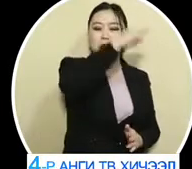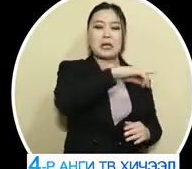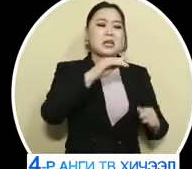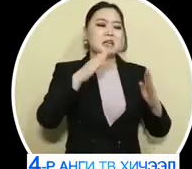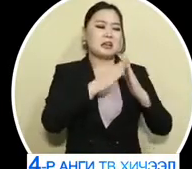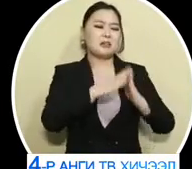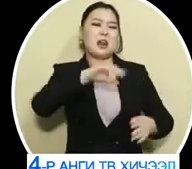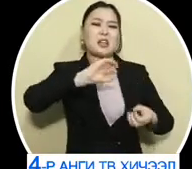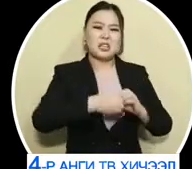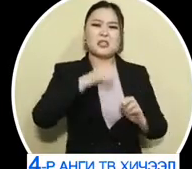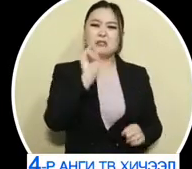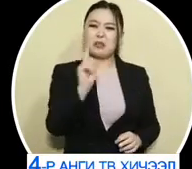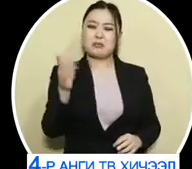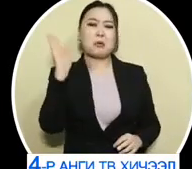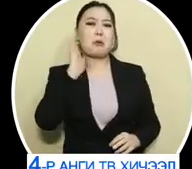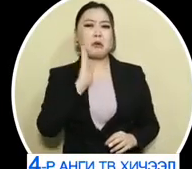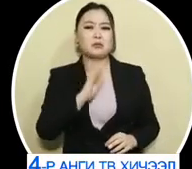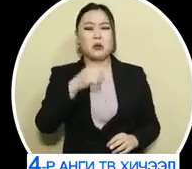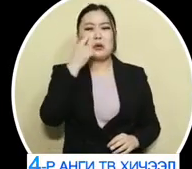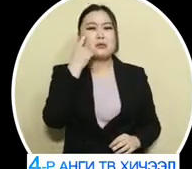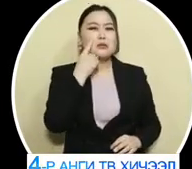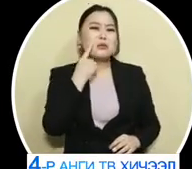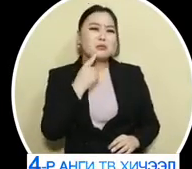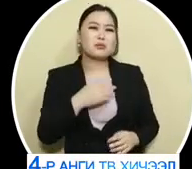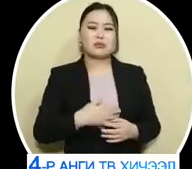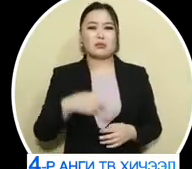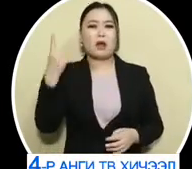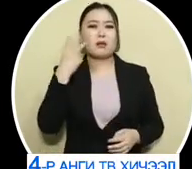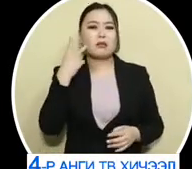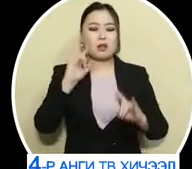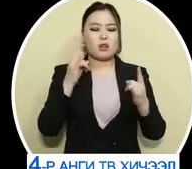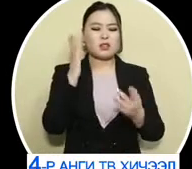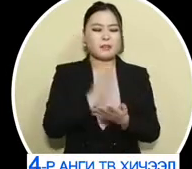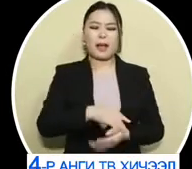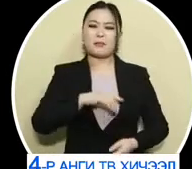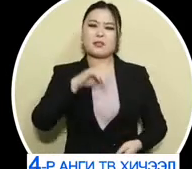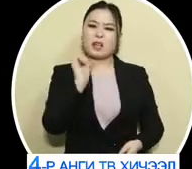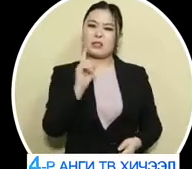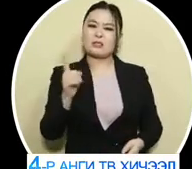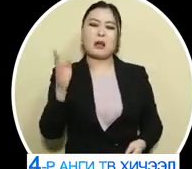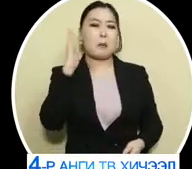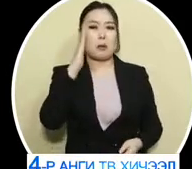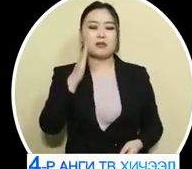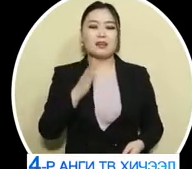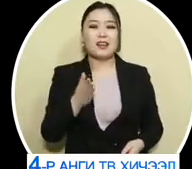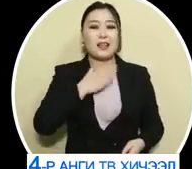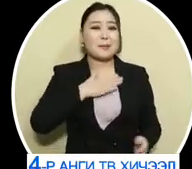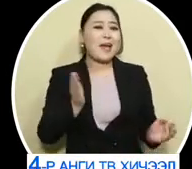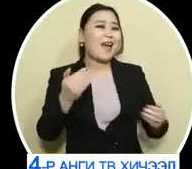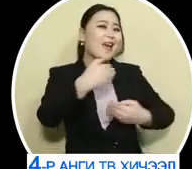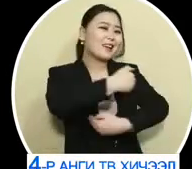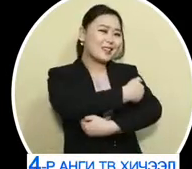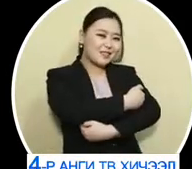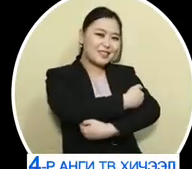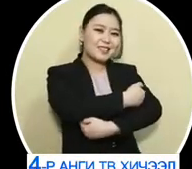гэж загиндаг ээж маань нүлэмээ сунгаж дандаа тоглож байх юм гэж зандардаг аав маань намайг